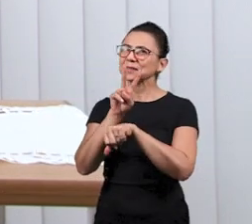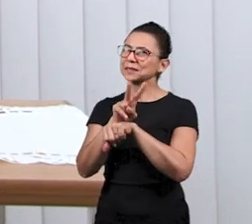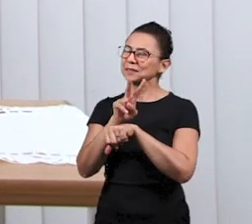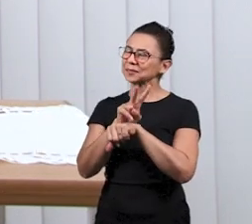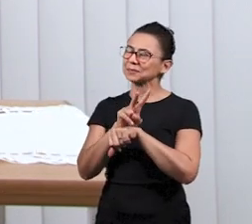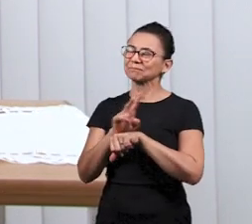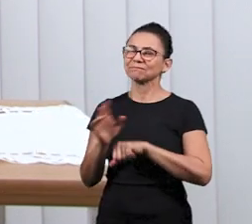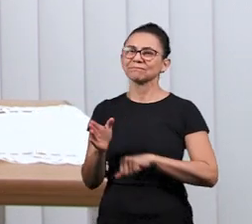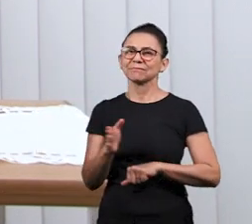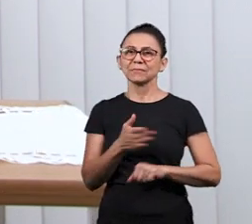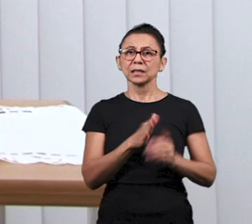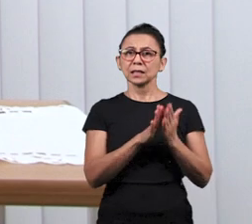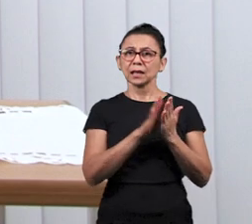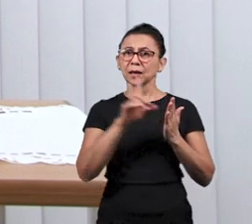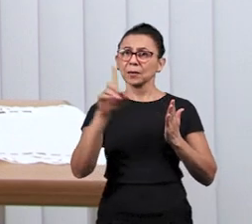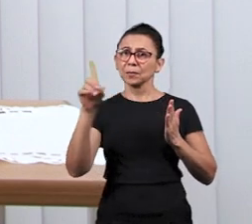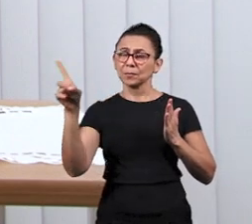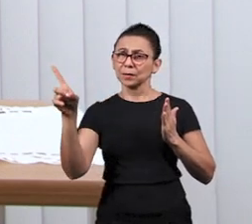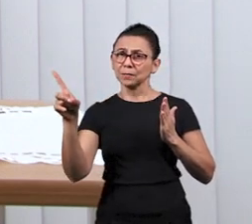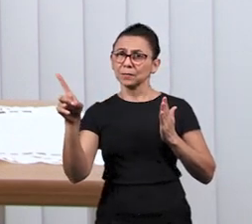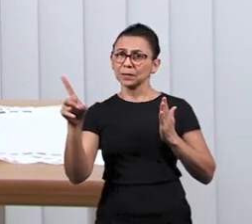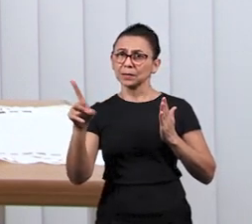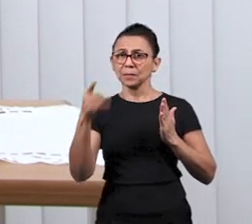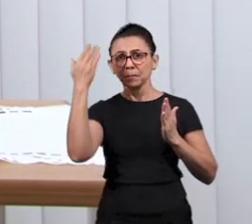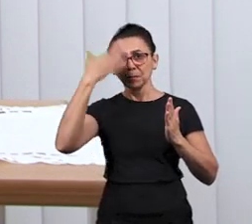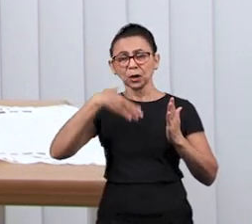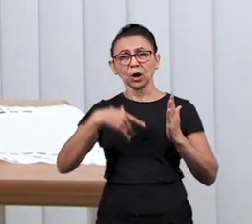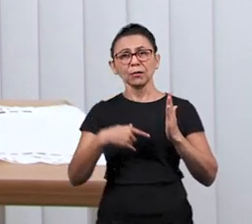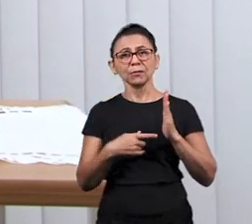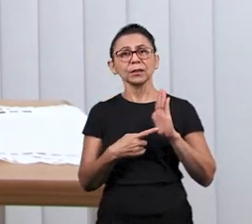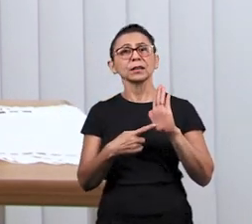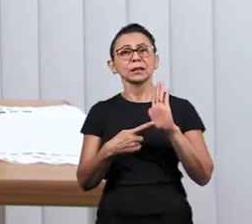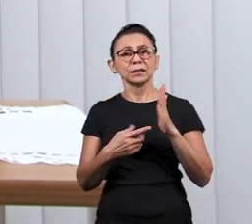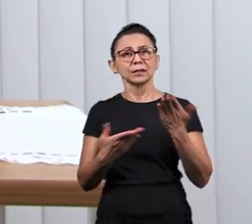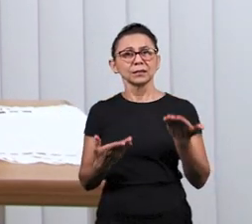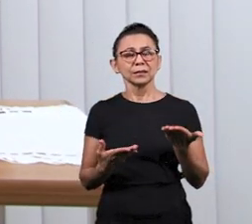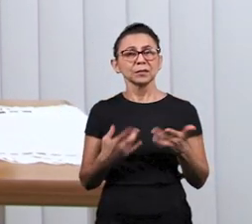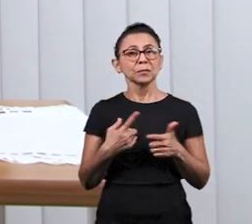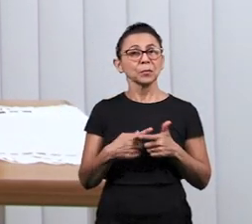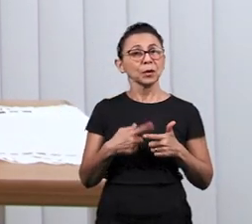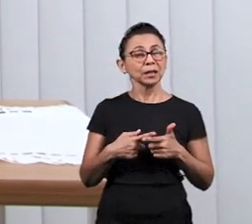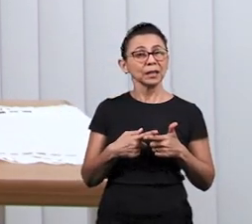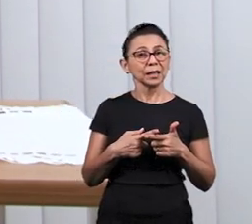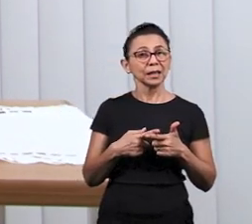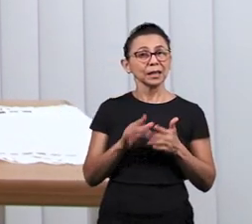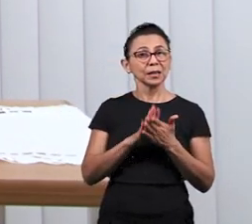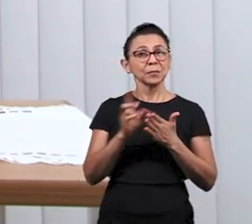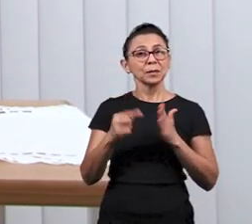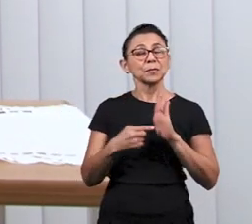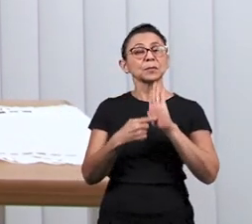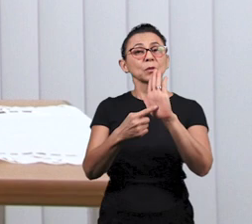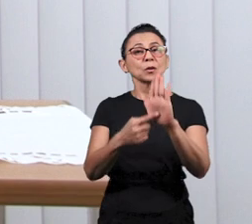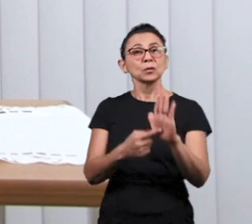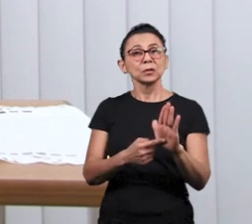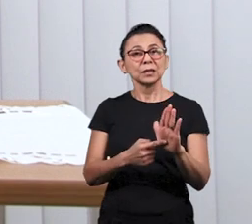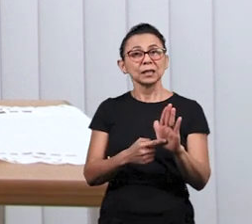Бог присутствующий, Он всегда с нами. Слово Божие дает нам эту гарантию, потому что для Бога нет ничего невозможного.